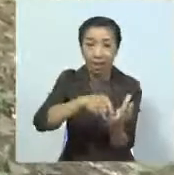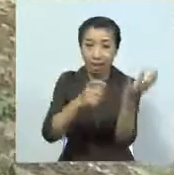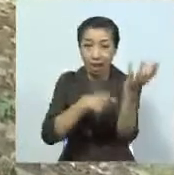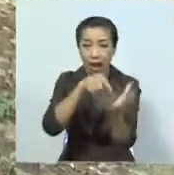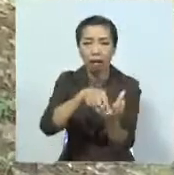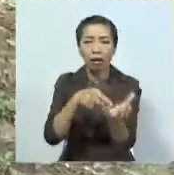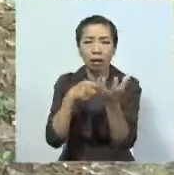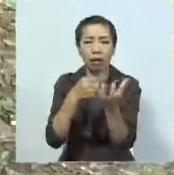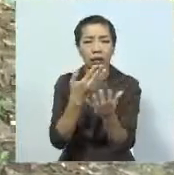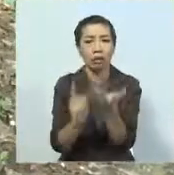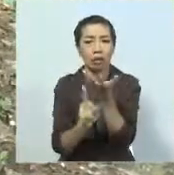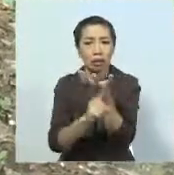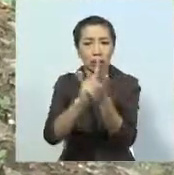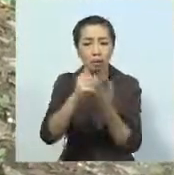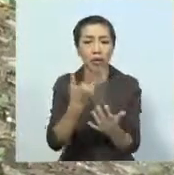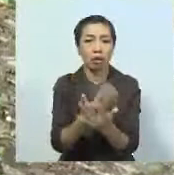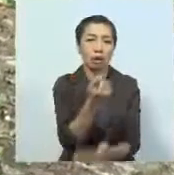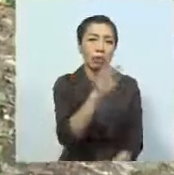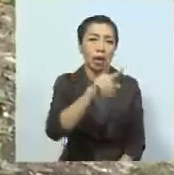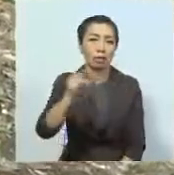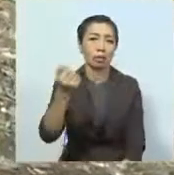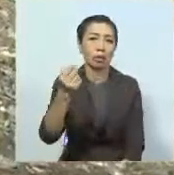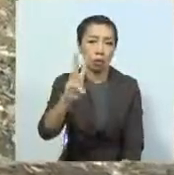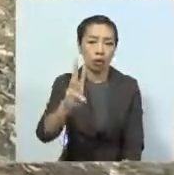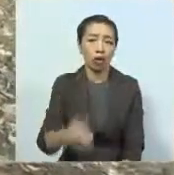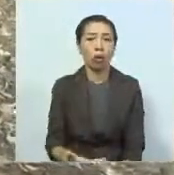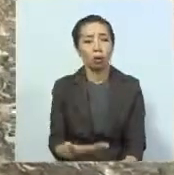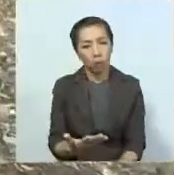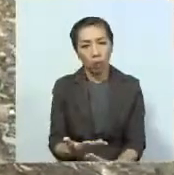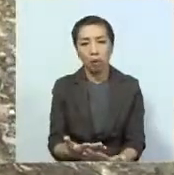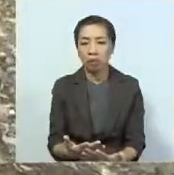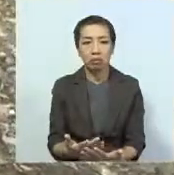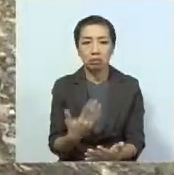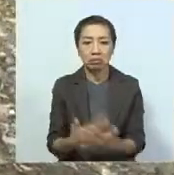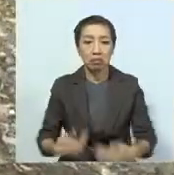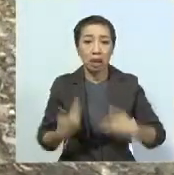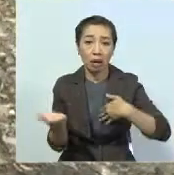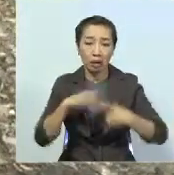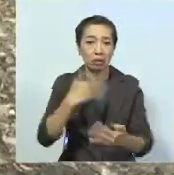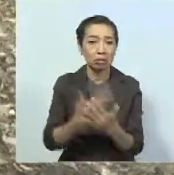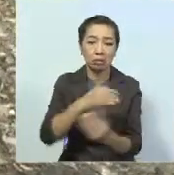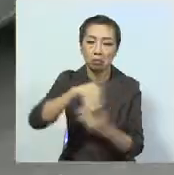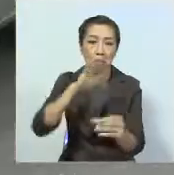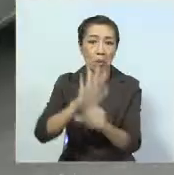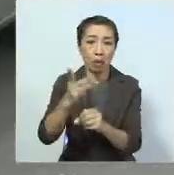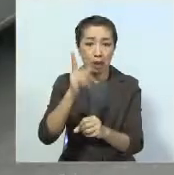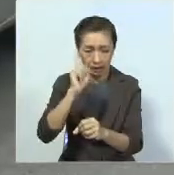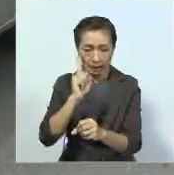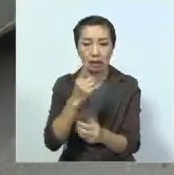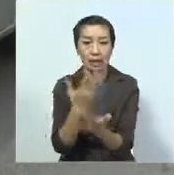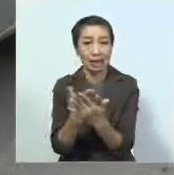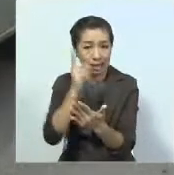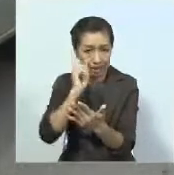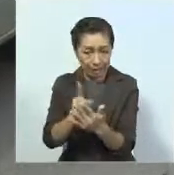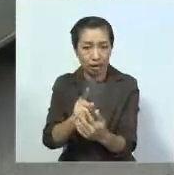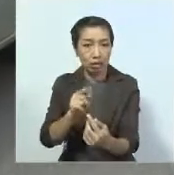ราคาประมาณกิโลกรัมละ 15-16 บาทเท่านั้นเขาบอกว่าไม่เพียงพอกับค่าครองชีพราคาที่เหมาะสมที่เข